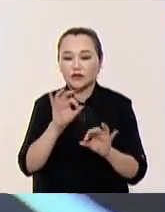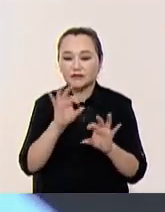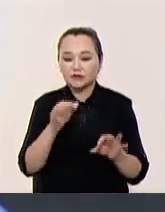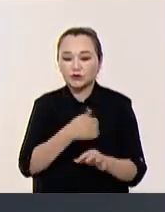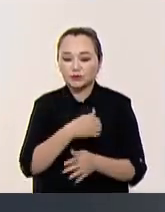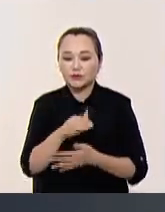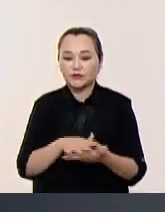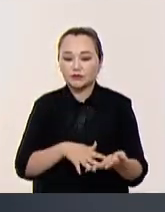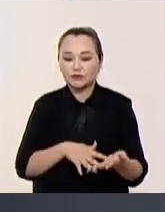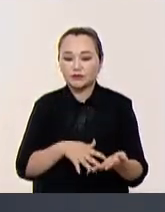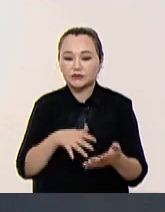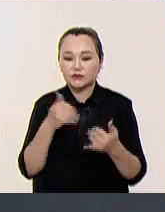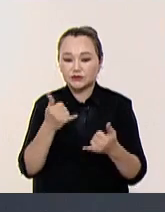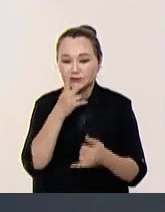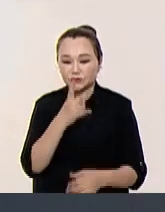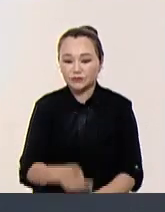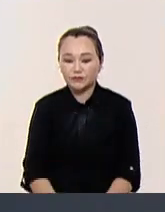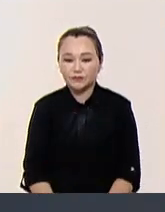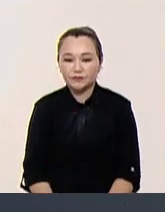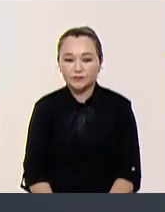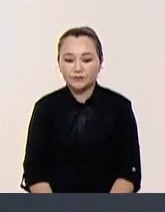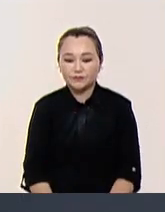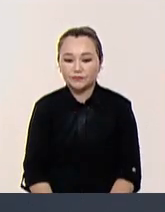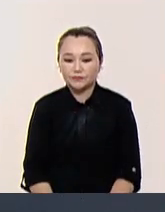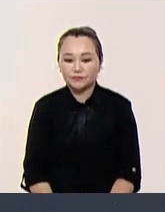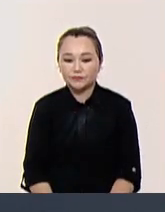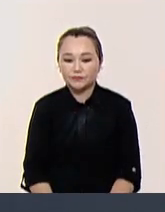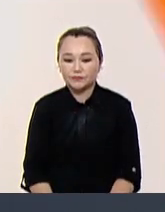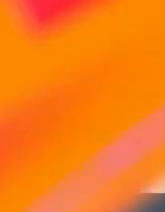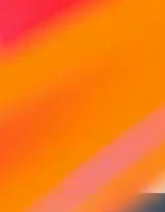ары қарай жалғастырамыз. Қазір көретіндеріңіз.